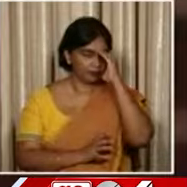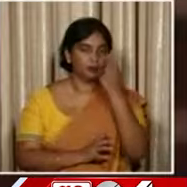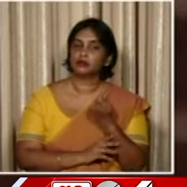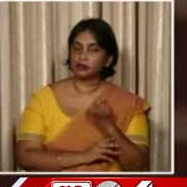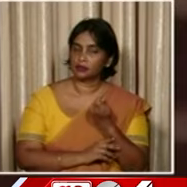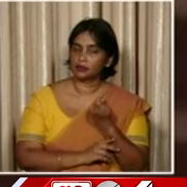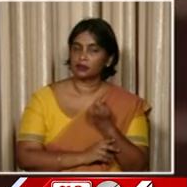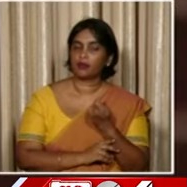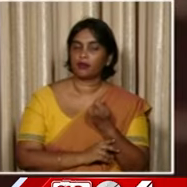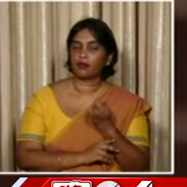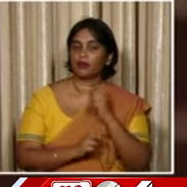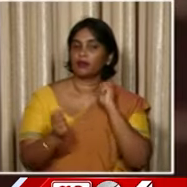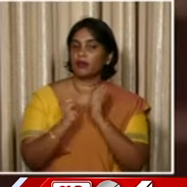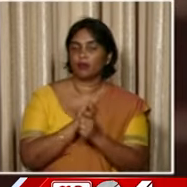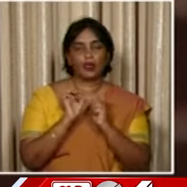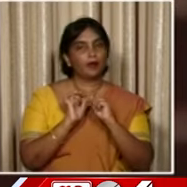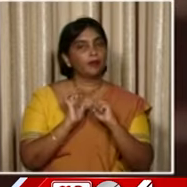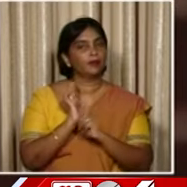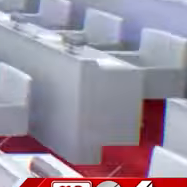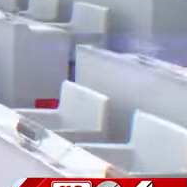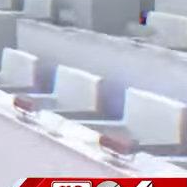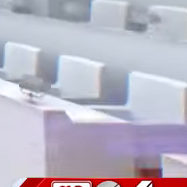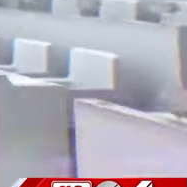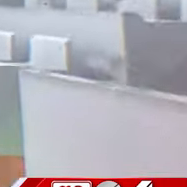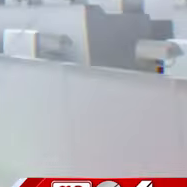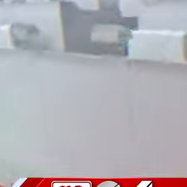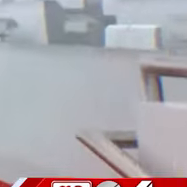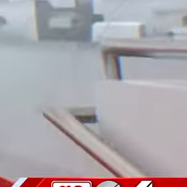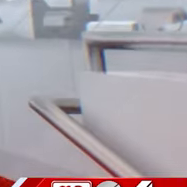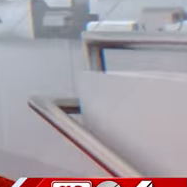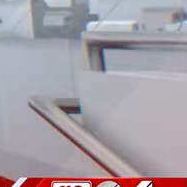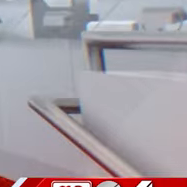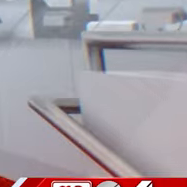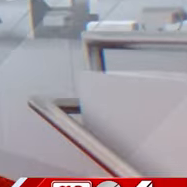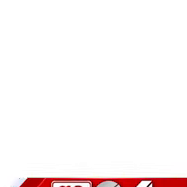ආර්ථික පරිවර්තන 50 කෙටුම්පත ඉදිරිපත් කරනවා.